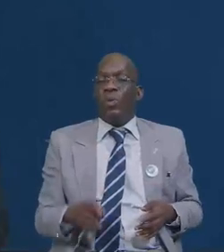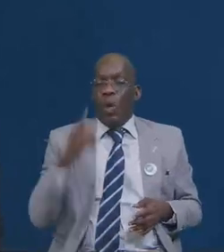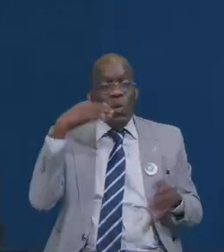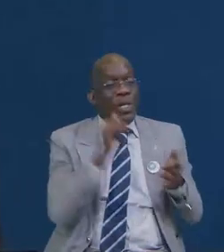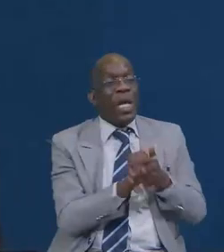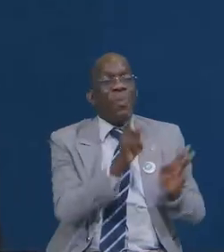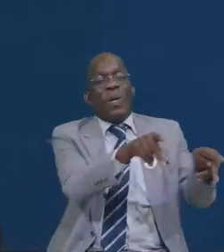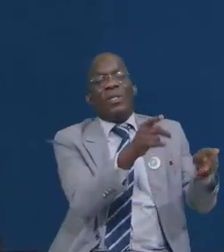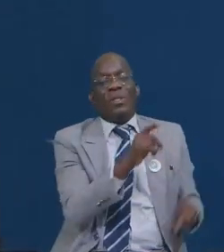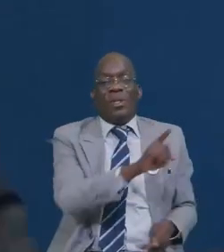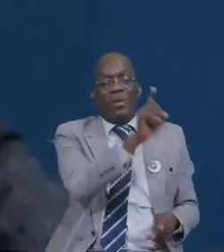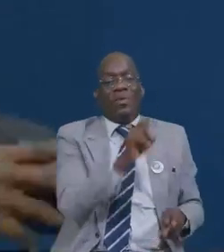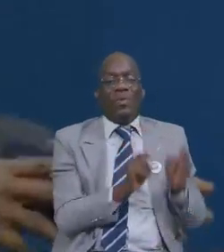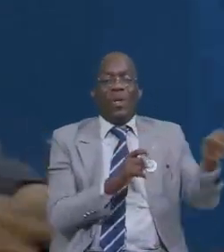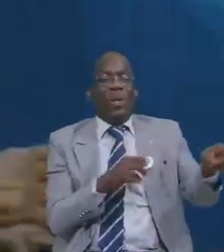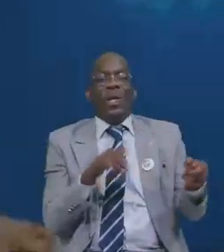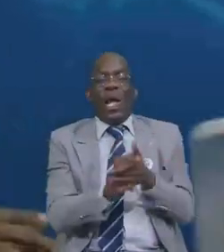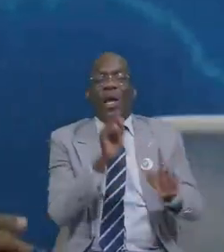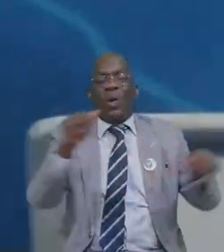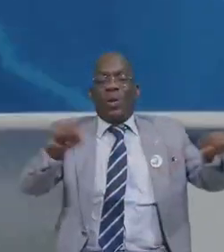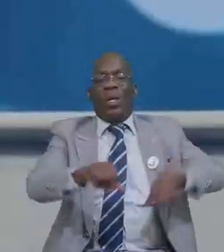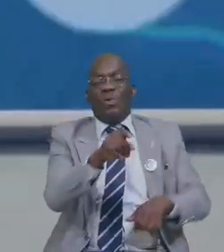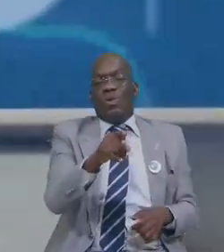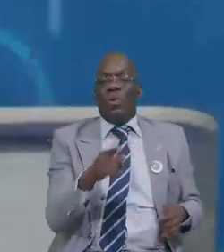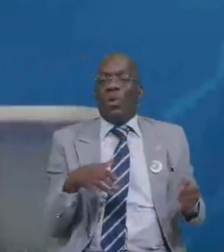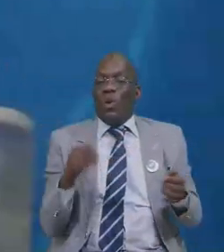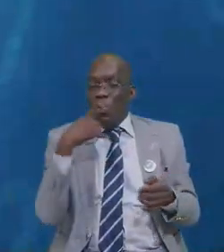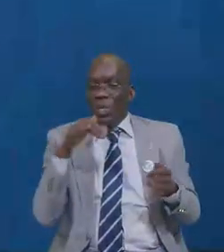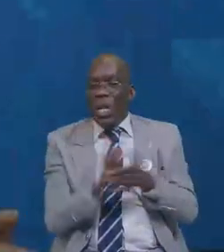ça? Qui est celui qui te condamne?